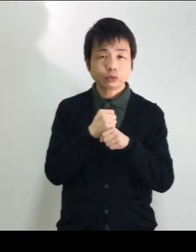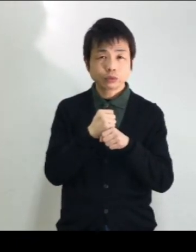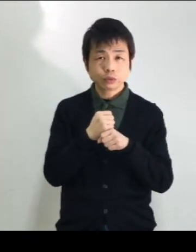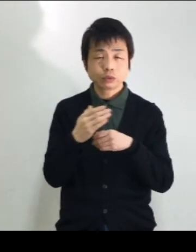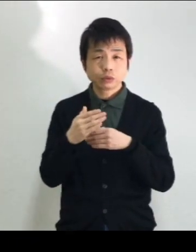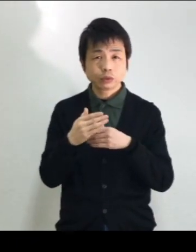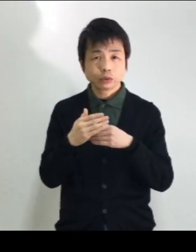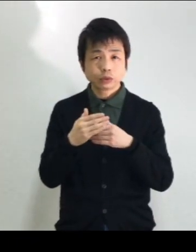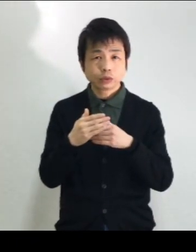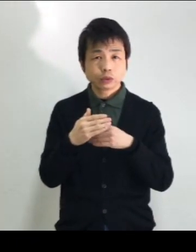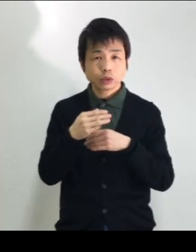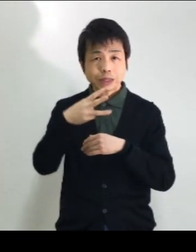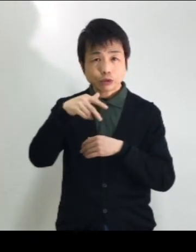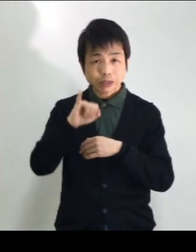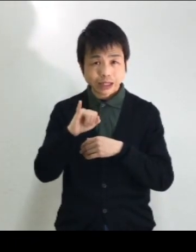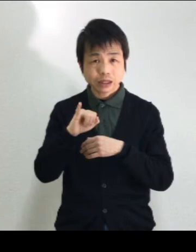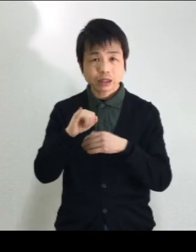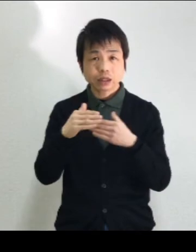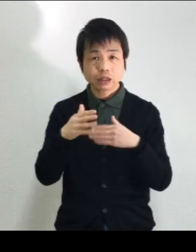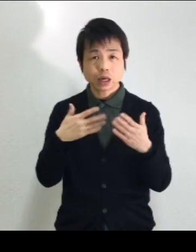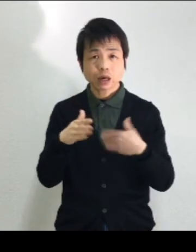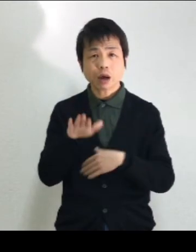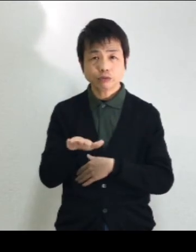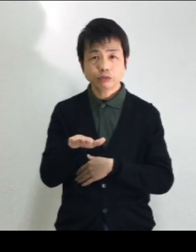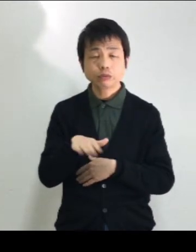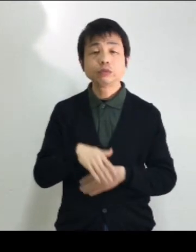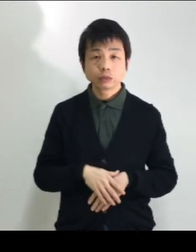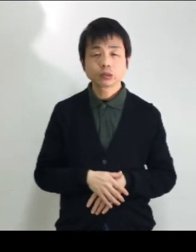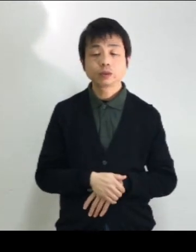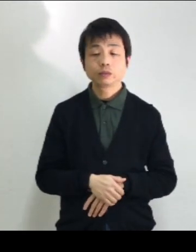のなんかがもう起きたんですけれども、